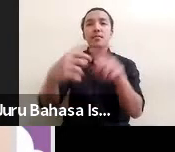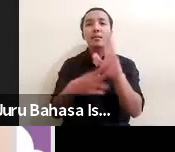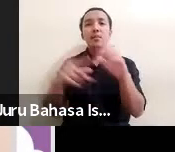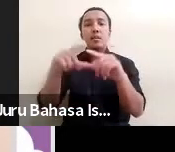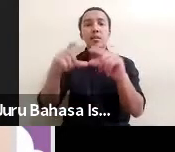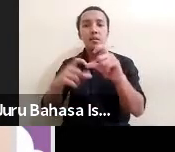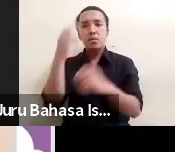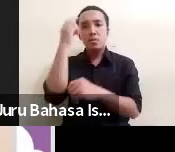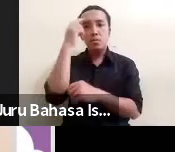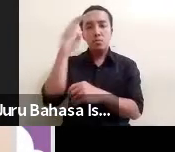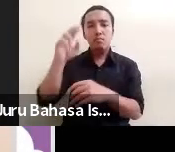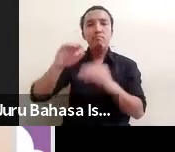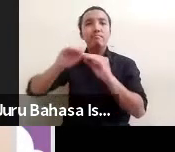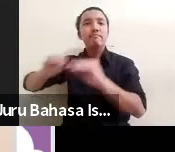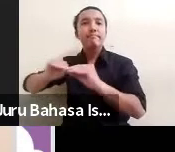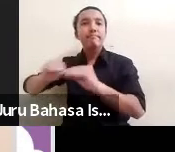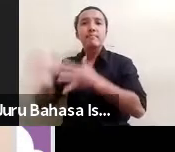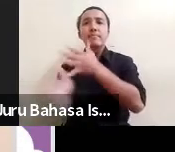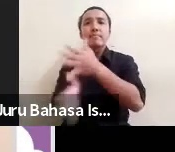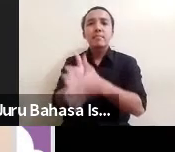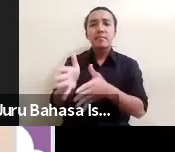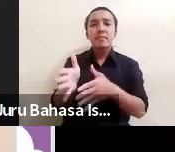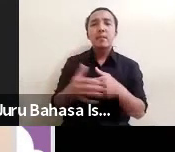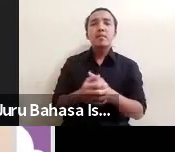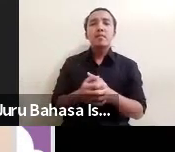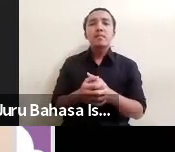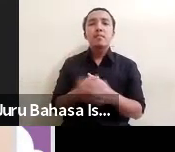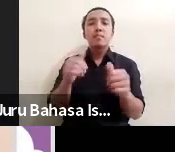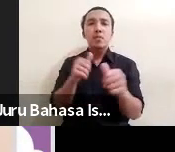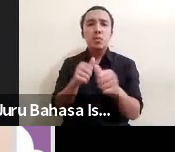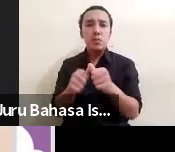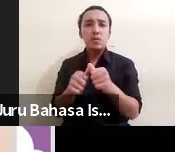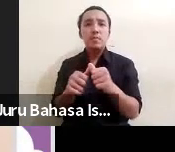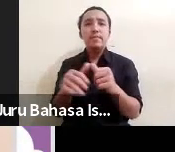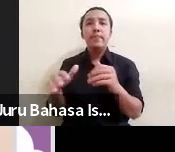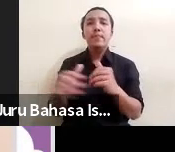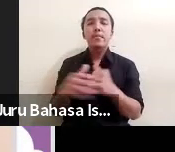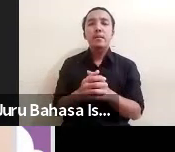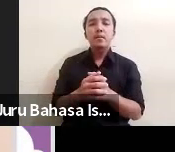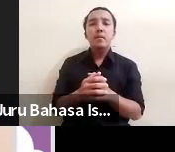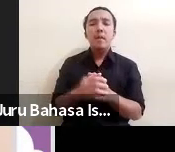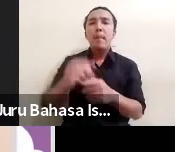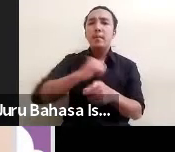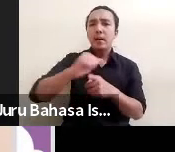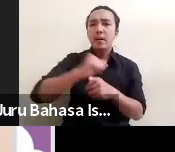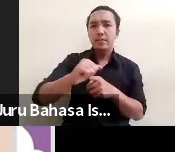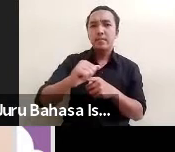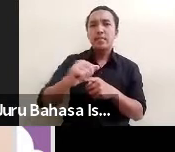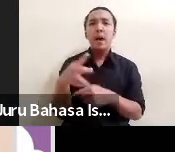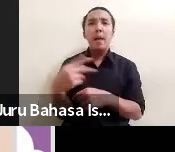isyarat. Kemudian setelah ada pelatihan, Pak, kami terapkan. Jadi kami saat mengalukan Muslim